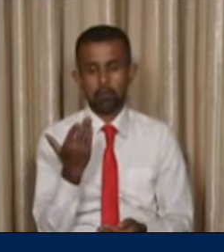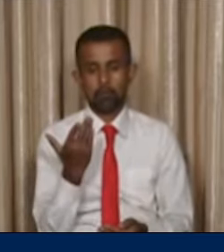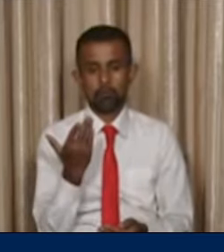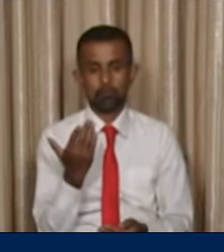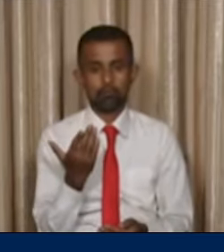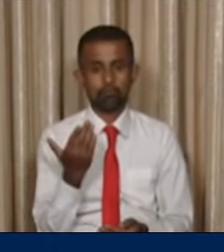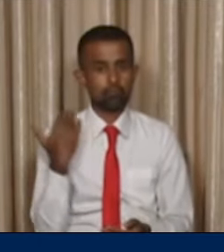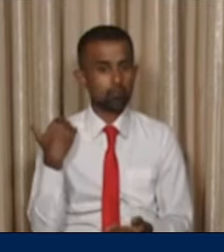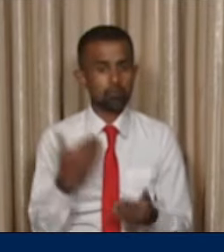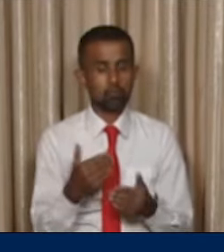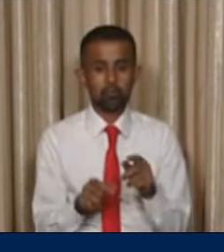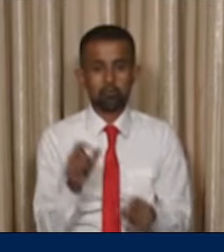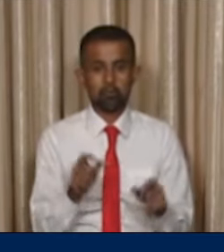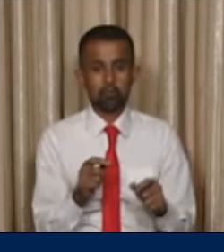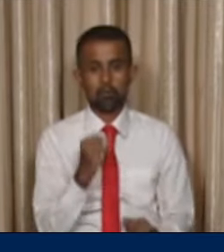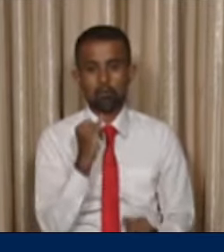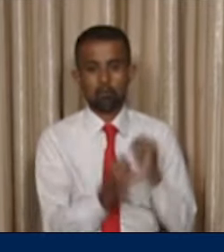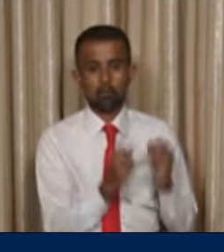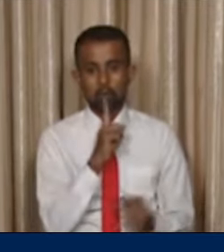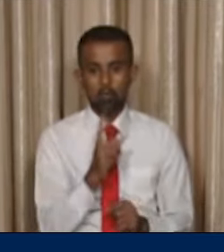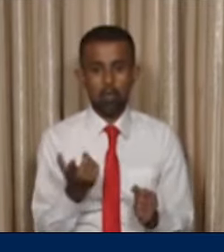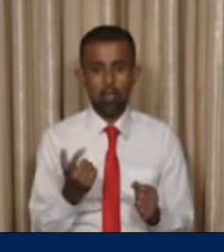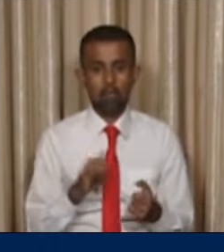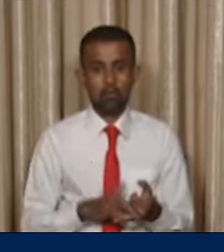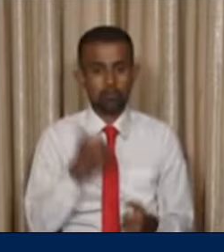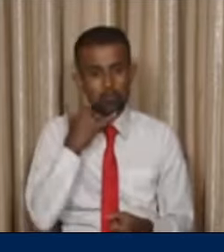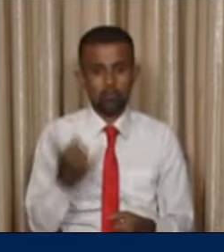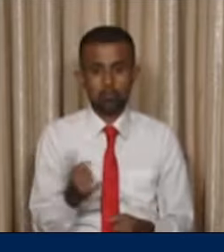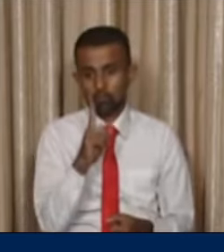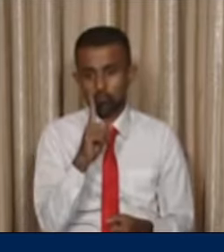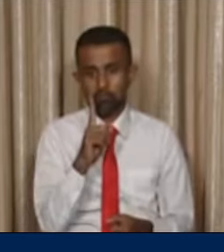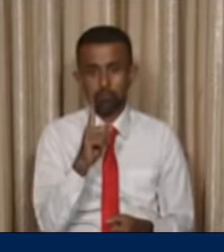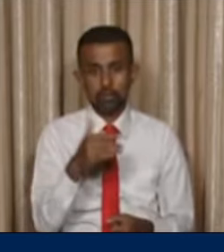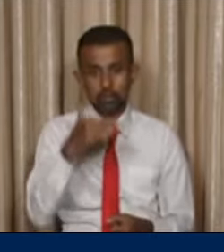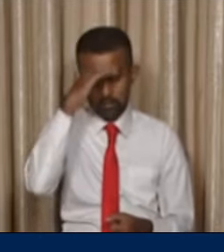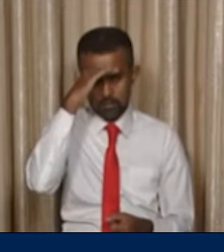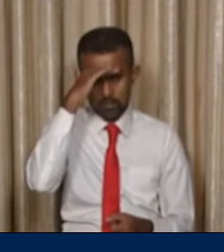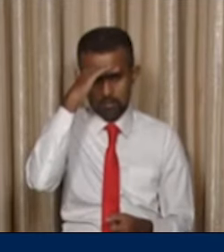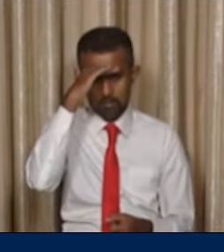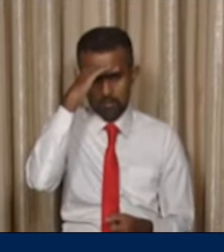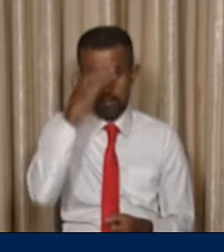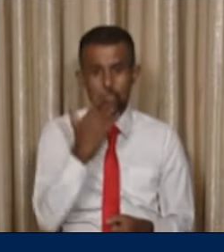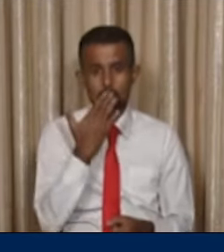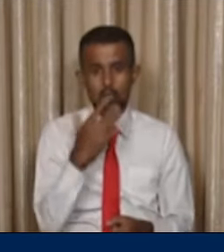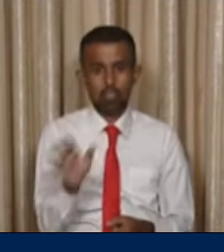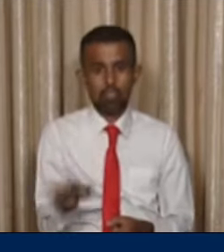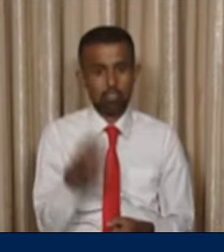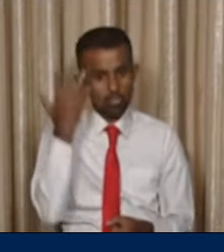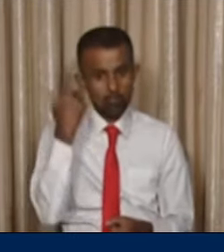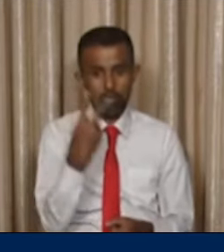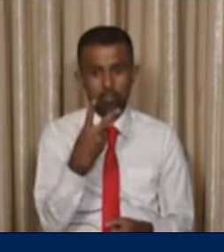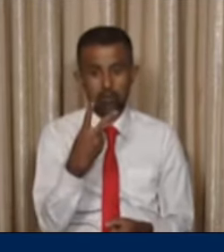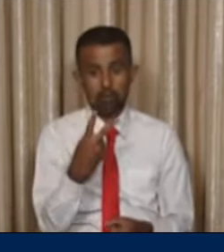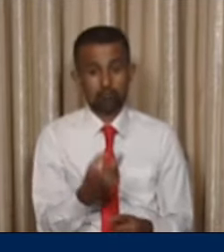කිසි කෙනෙක් මේ සම්බන්ධයෙන් විවේචනයක් ඉදිරිපත් කරේ නැහැ. සමගි ජන බලවේගයේ විතරයි ඉරිදයි සඳුදායි දවස් දෙකේම